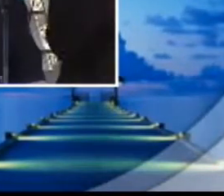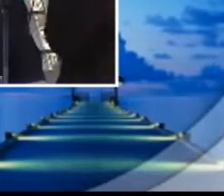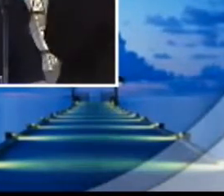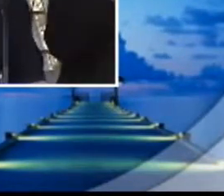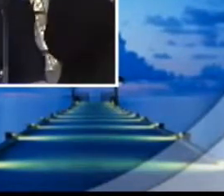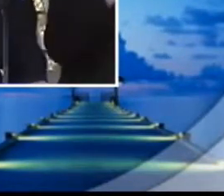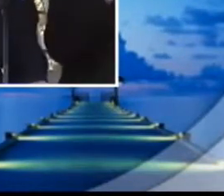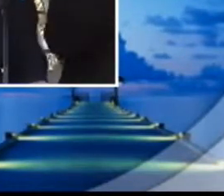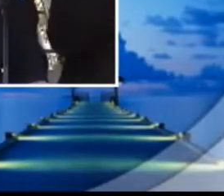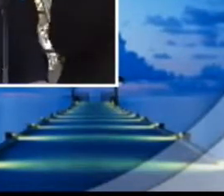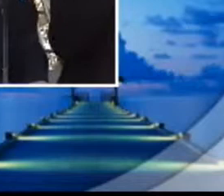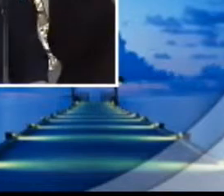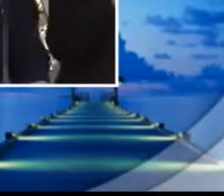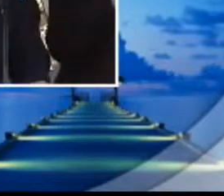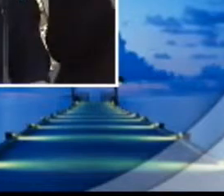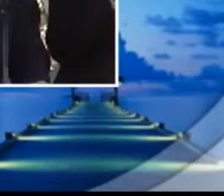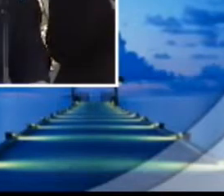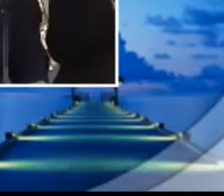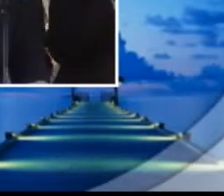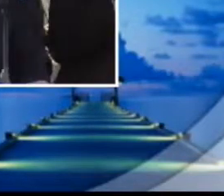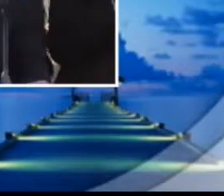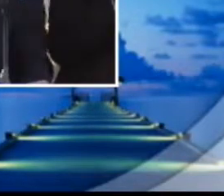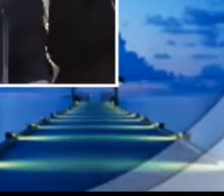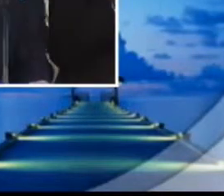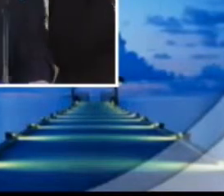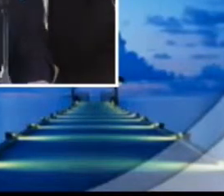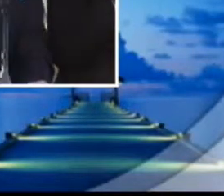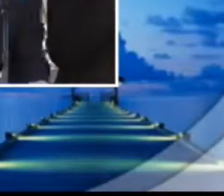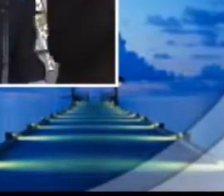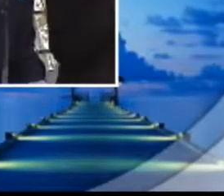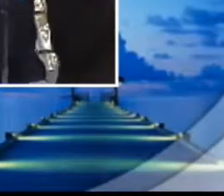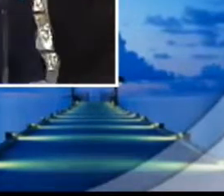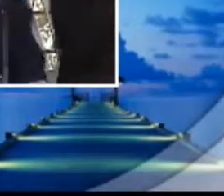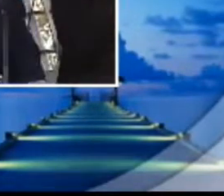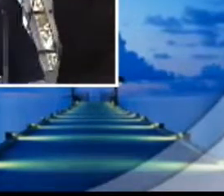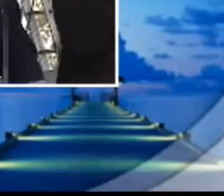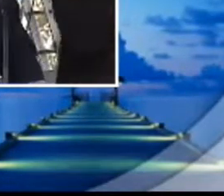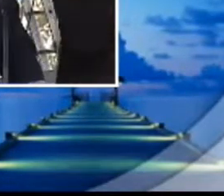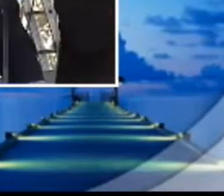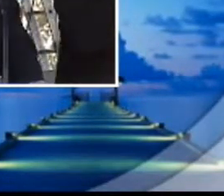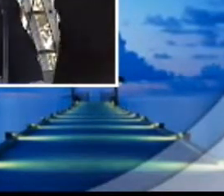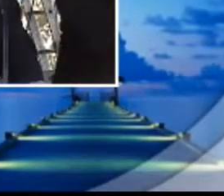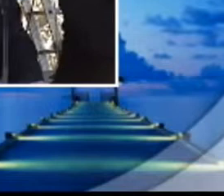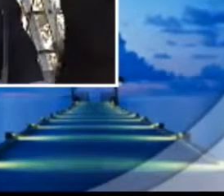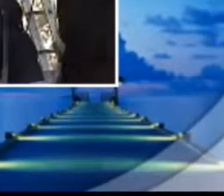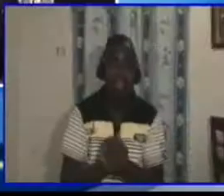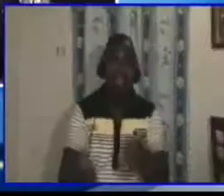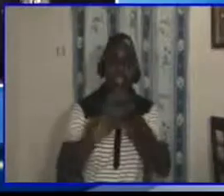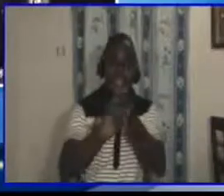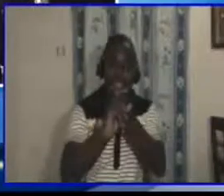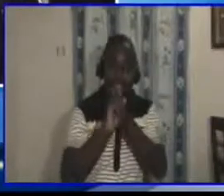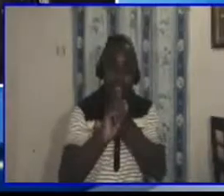ogni vero e insegnamento è collegato alla realtà